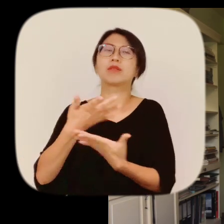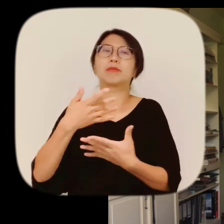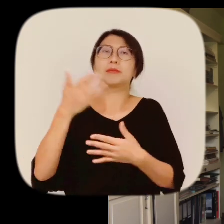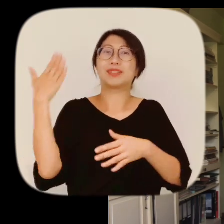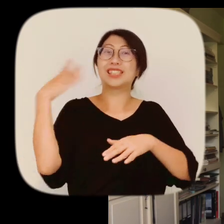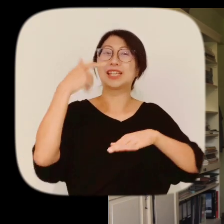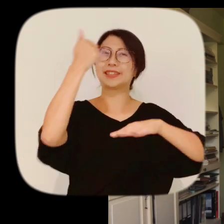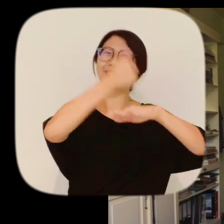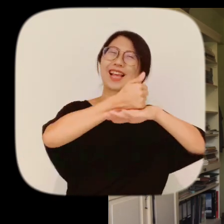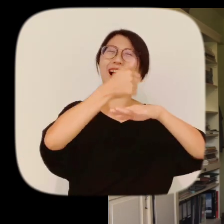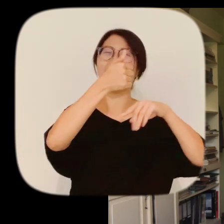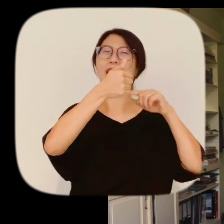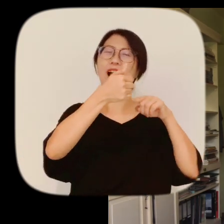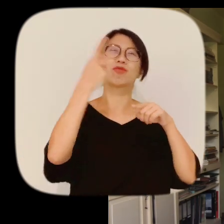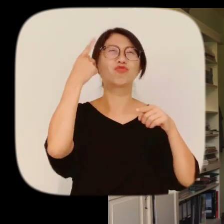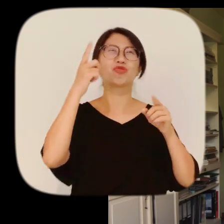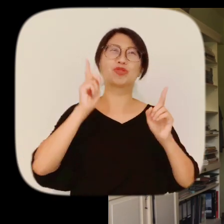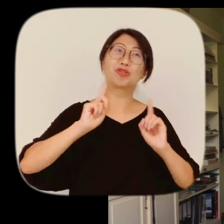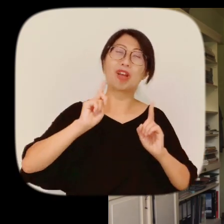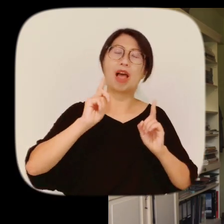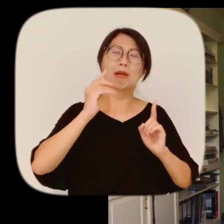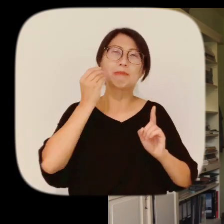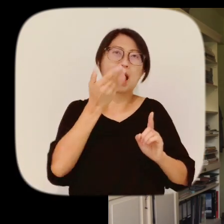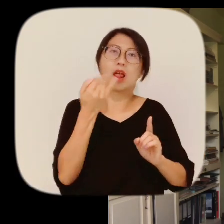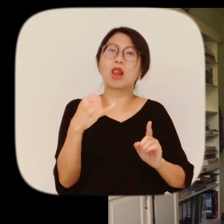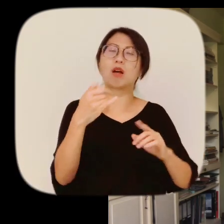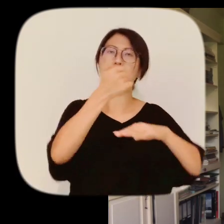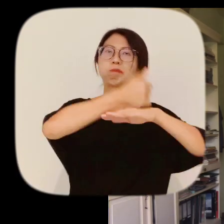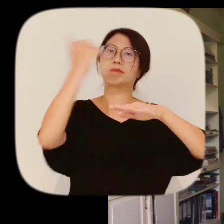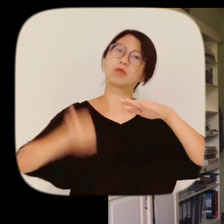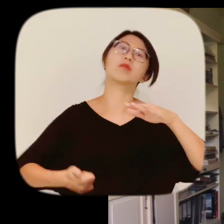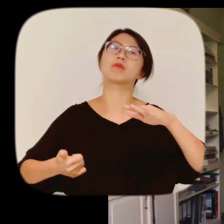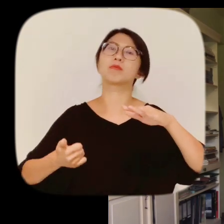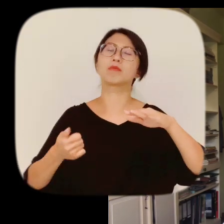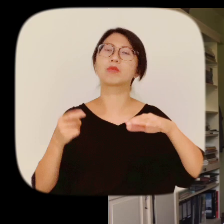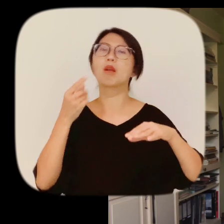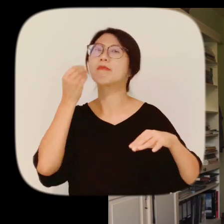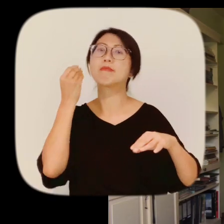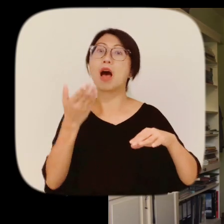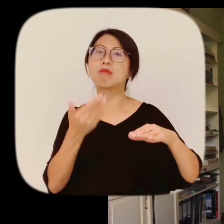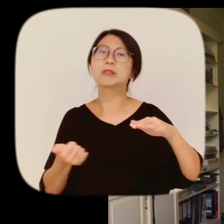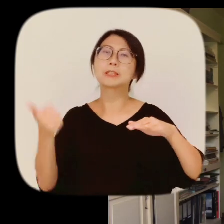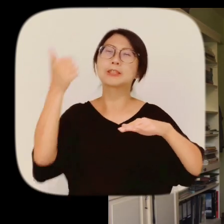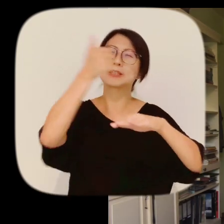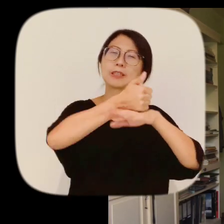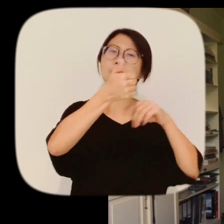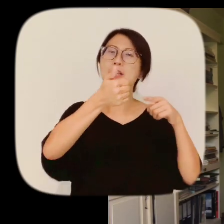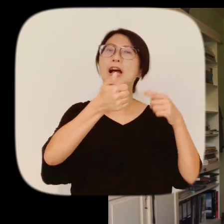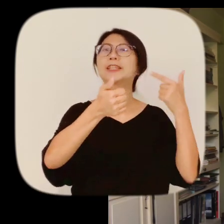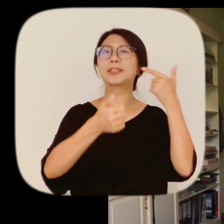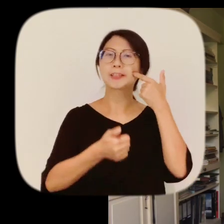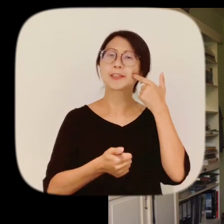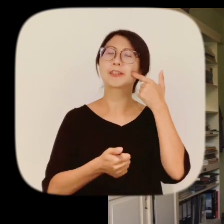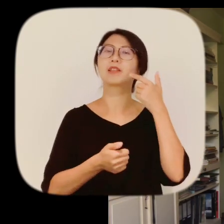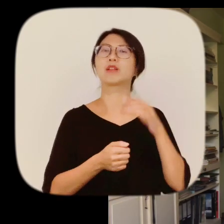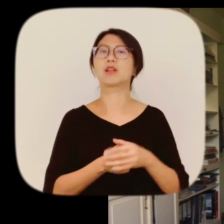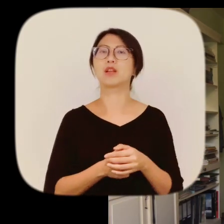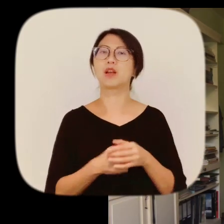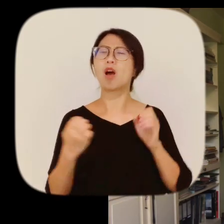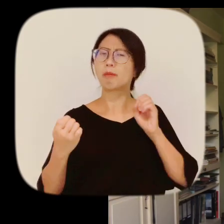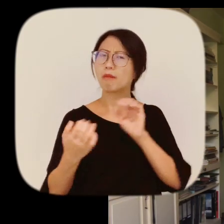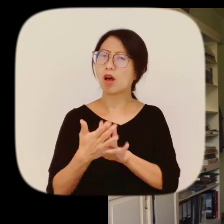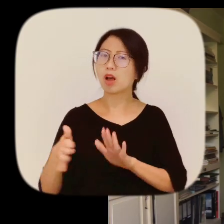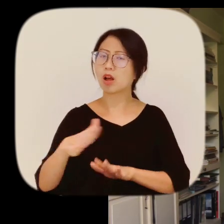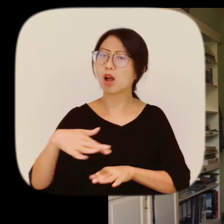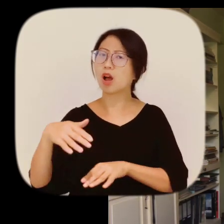的政变推翻了当时的自由主义的捷共又是扶持了一个强硬派上